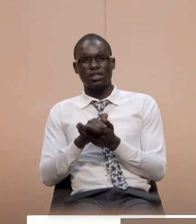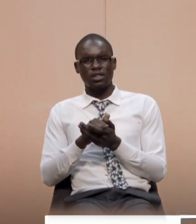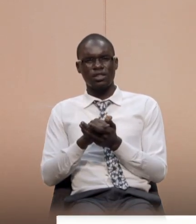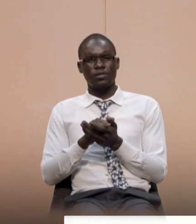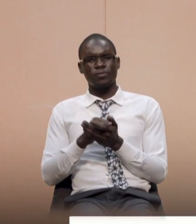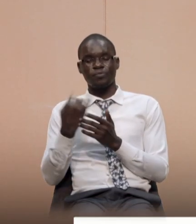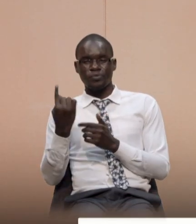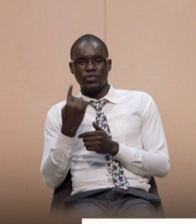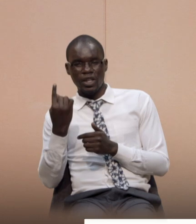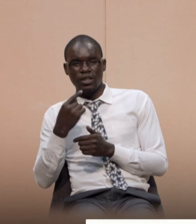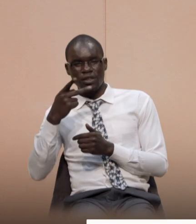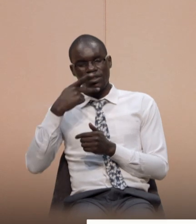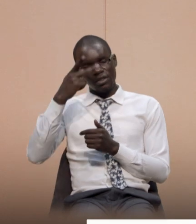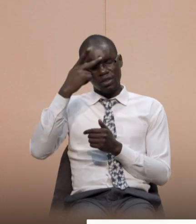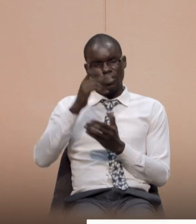single parents